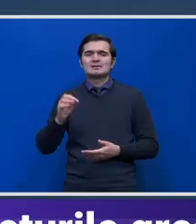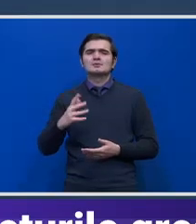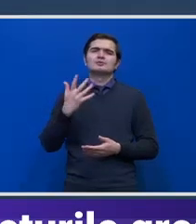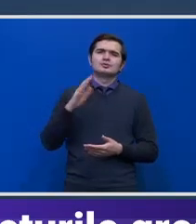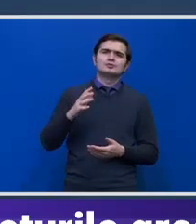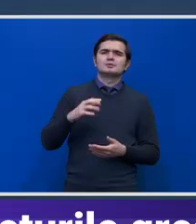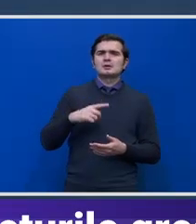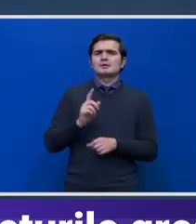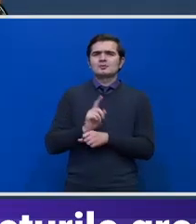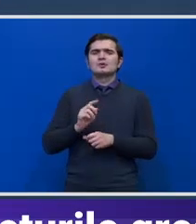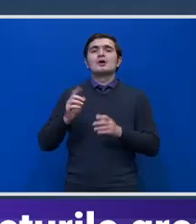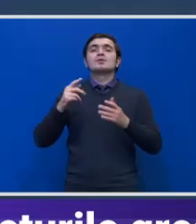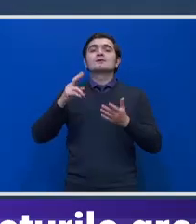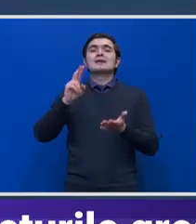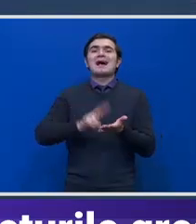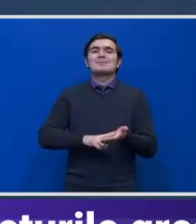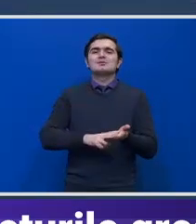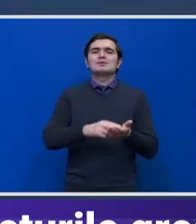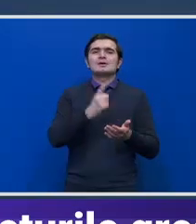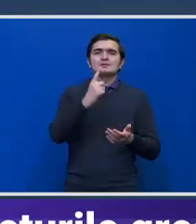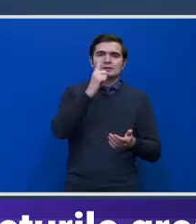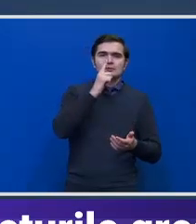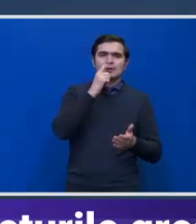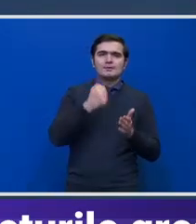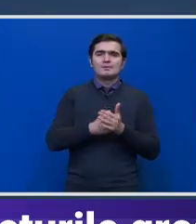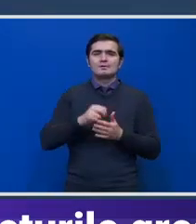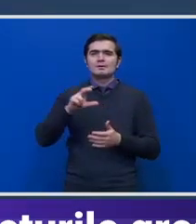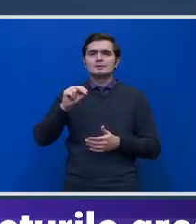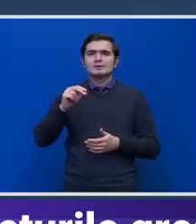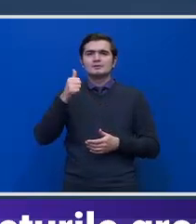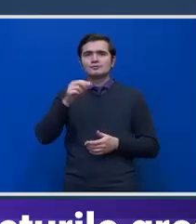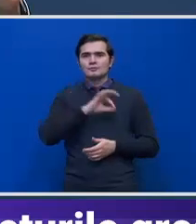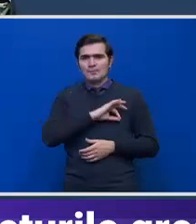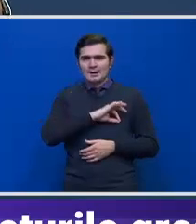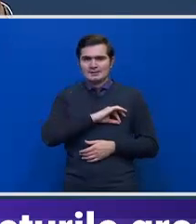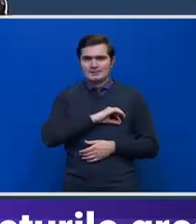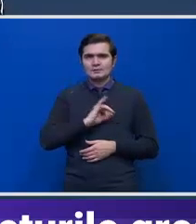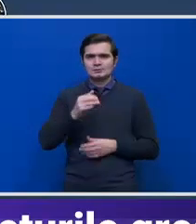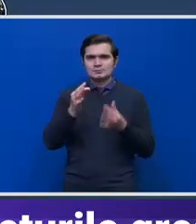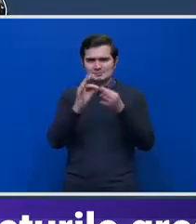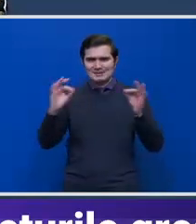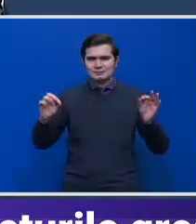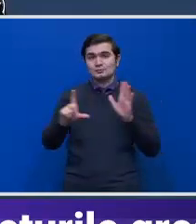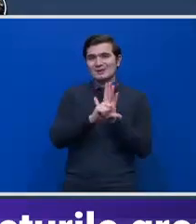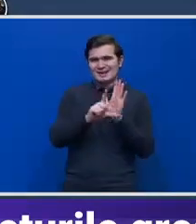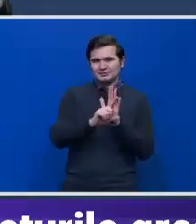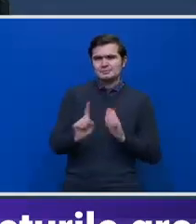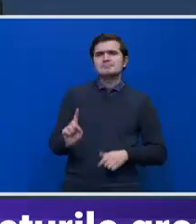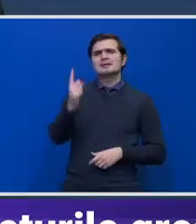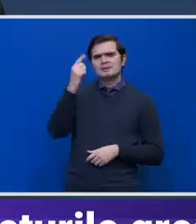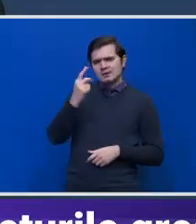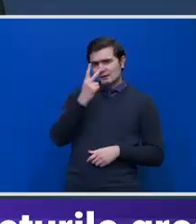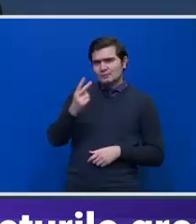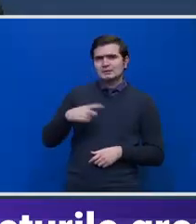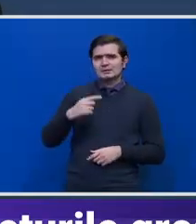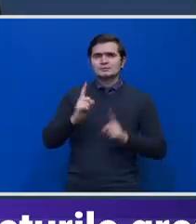că este același lucru, se aplică pe toată perioada 1 noiembrie 31 martie, iar în textul legii inițiale, dacă vă uitați, există